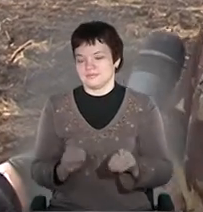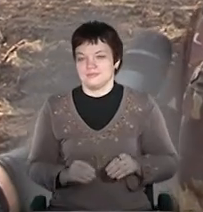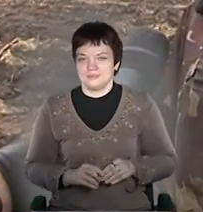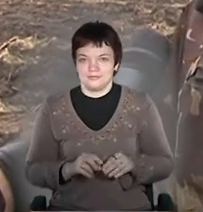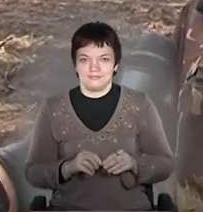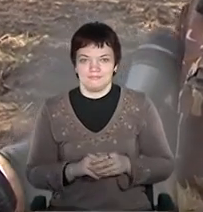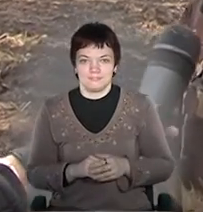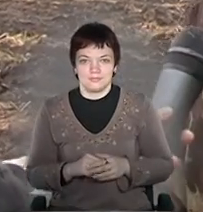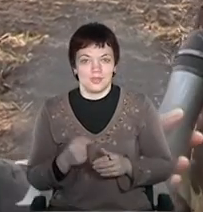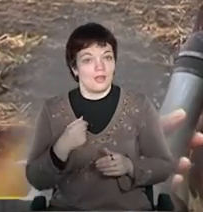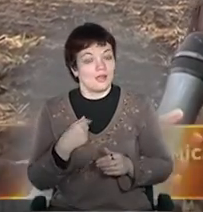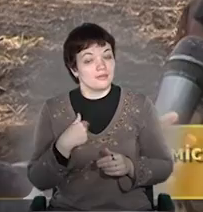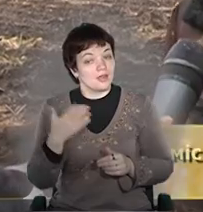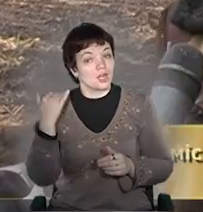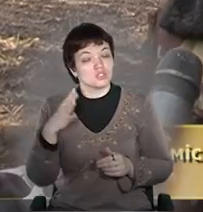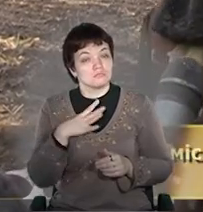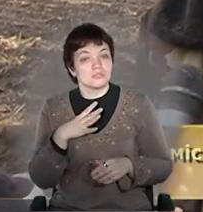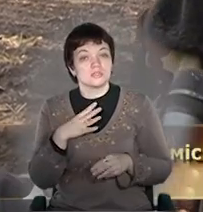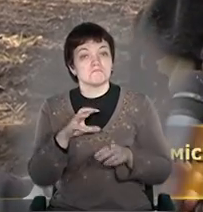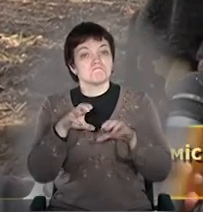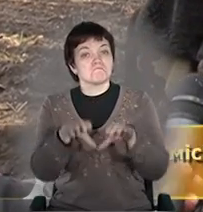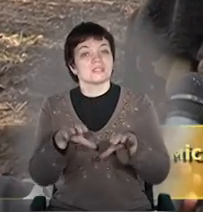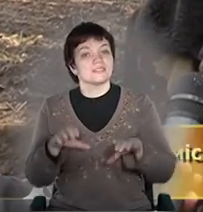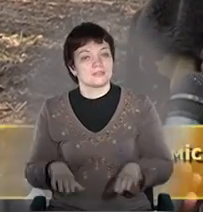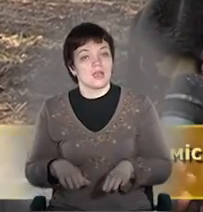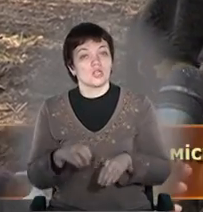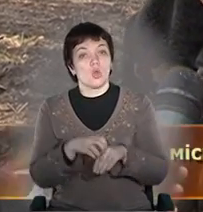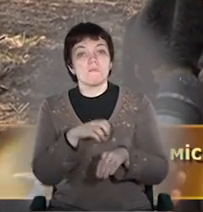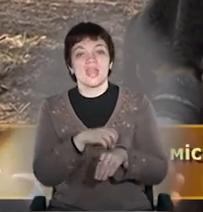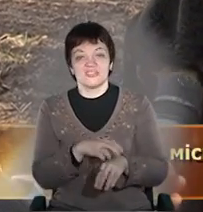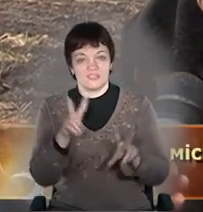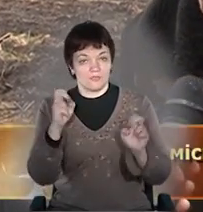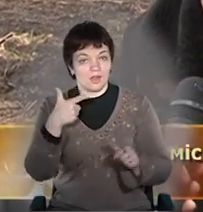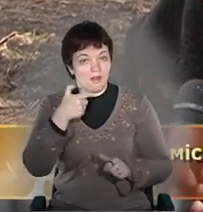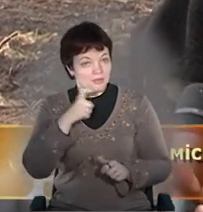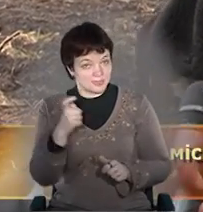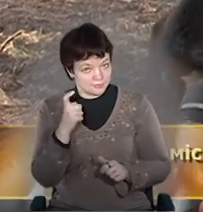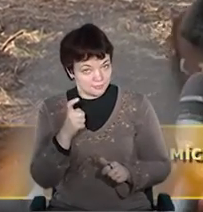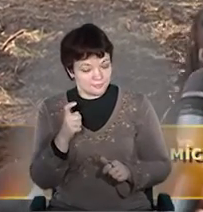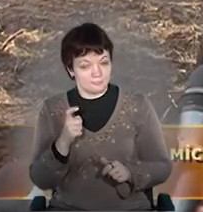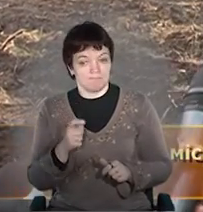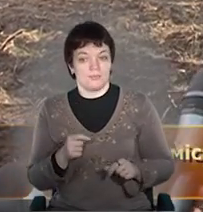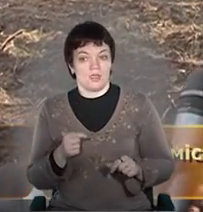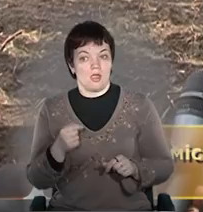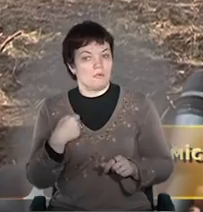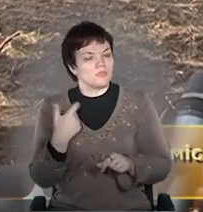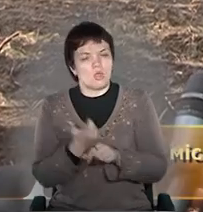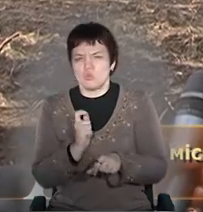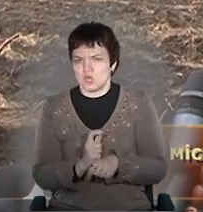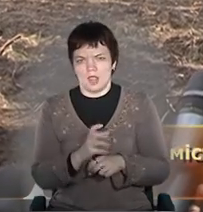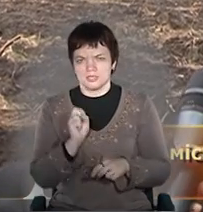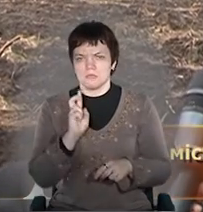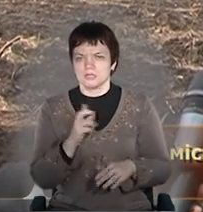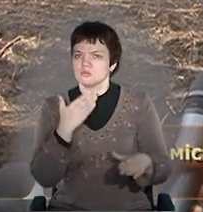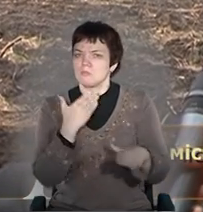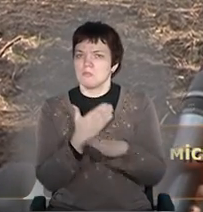садити. А я був председателем кооператива «ГАЗ», і мені допомагав дуже